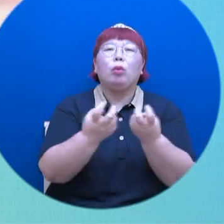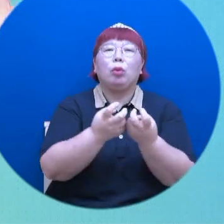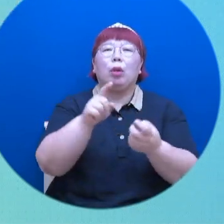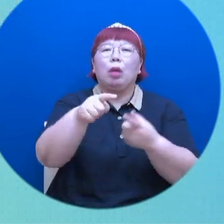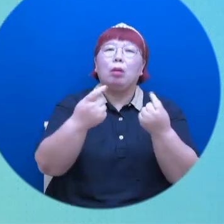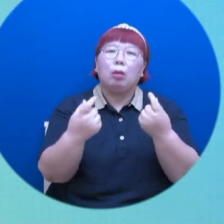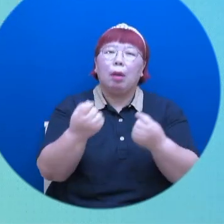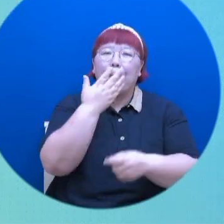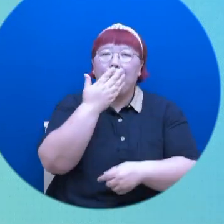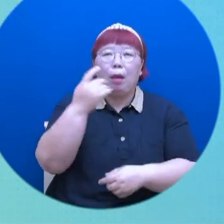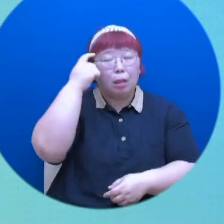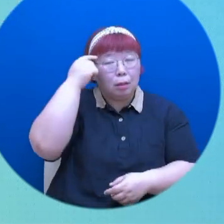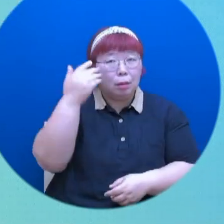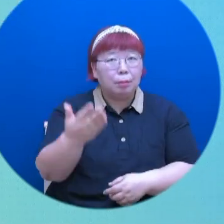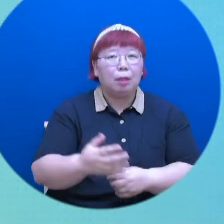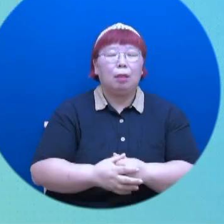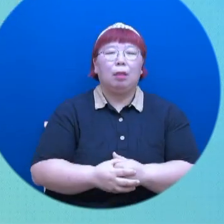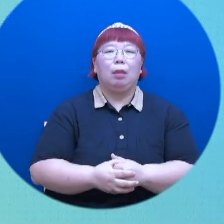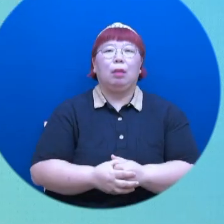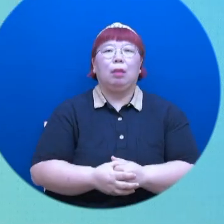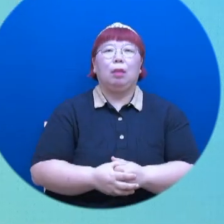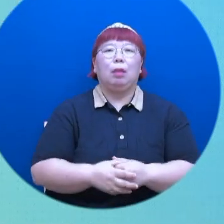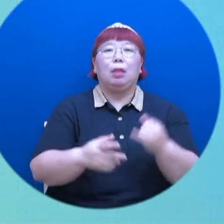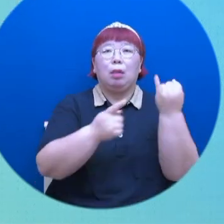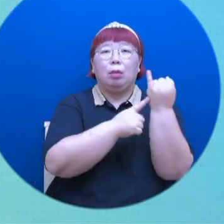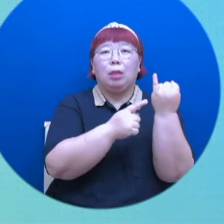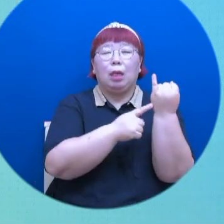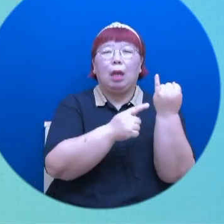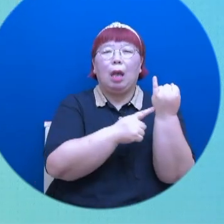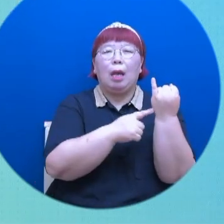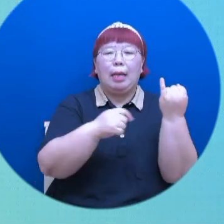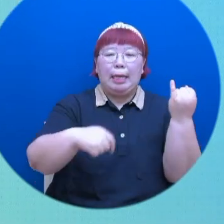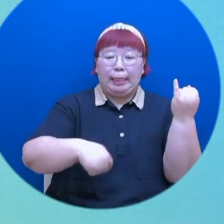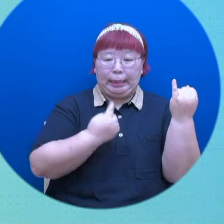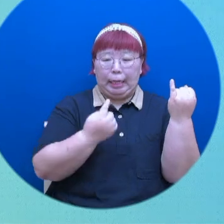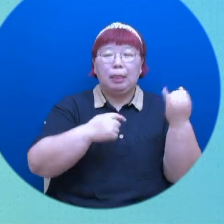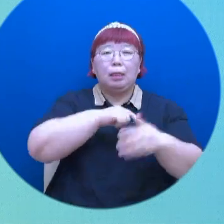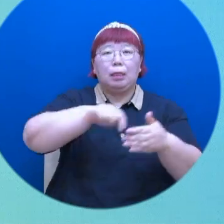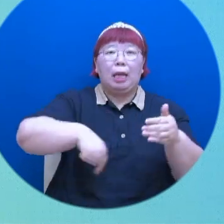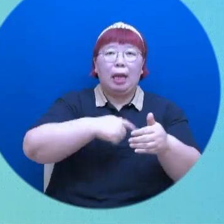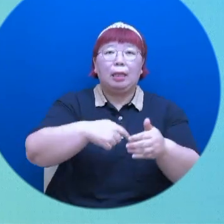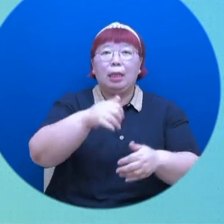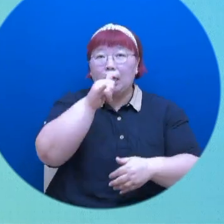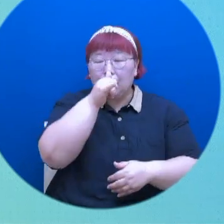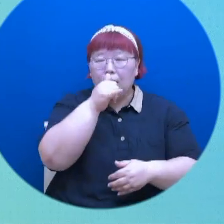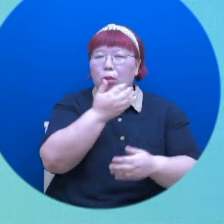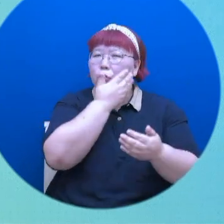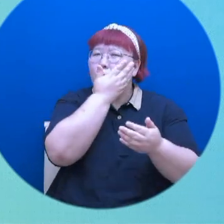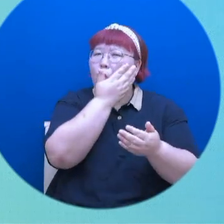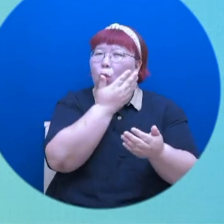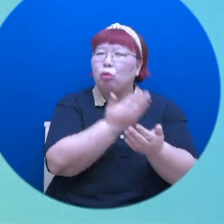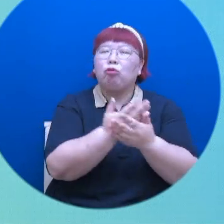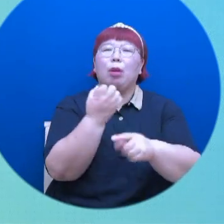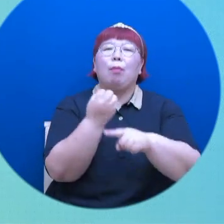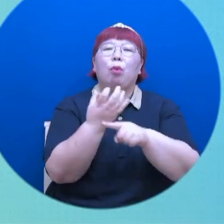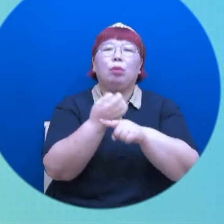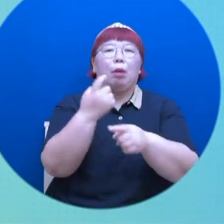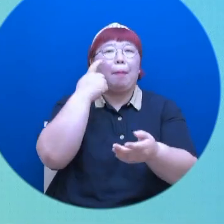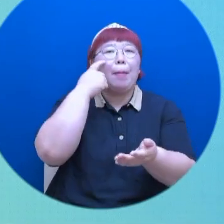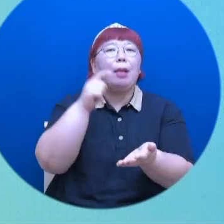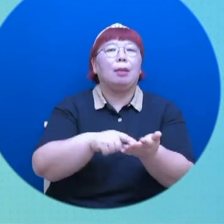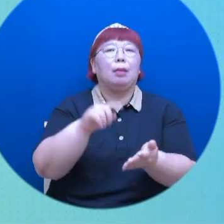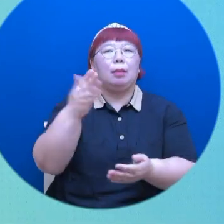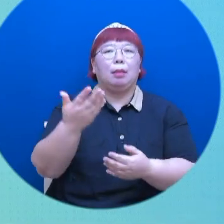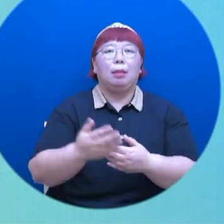가능했을까요? 어떻게 가능했냐면 이 자매님이요, 자신 안에 담겨있는 소중한 보석을 발견하게 된 거예요.